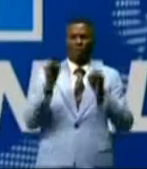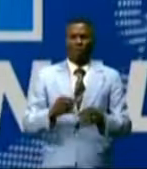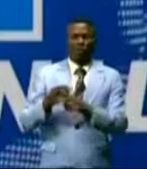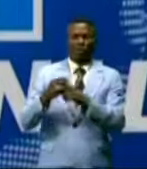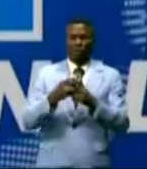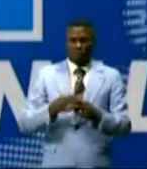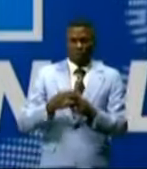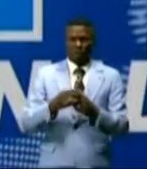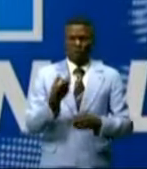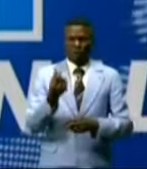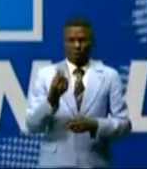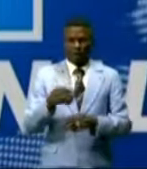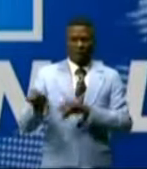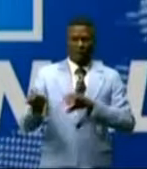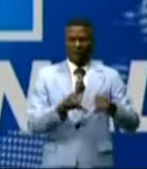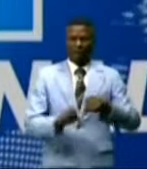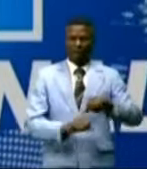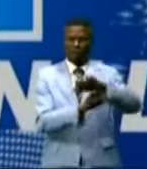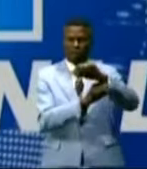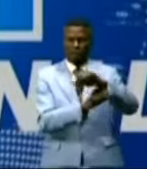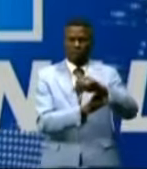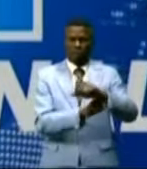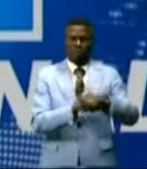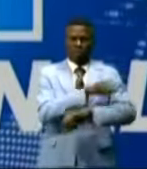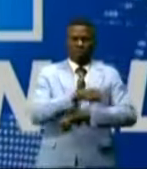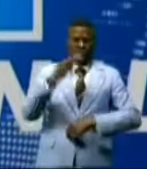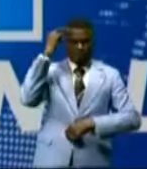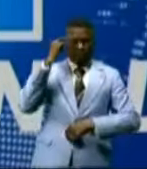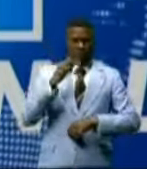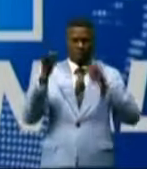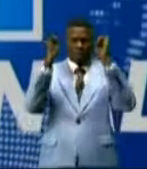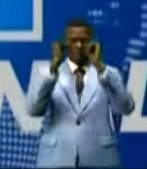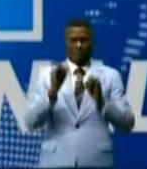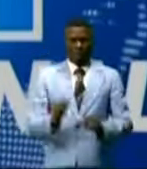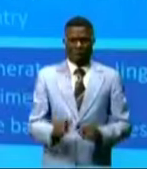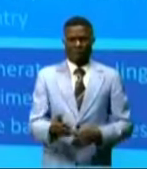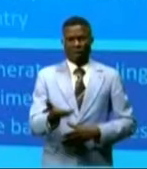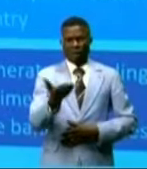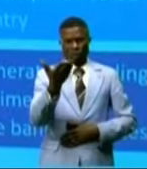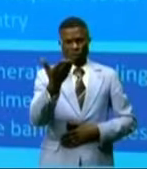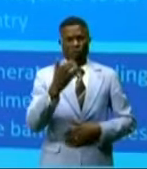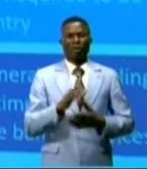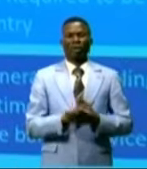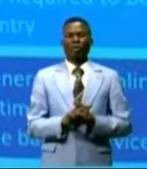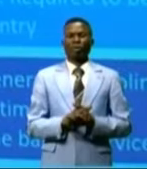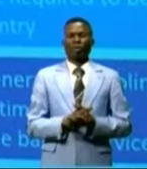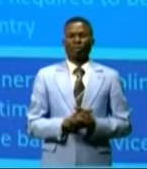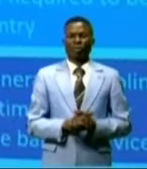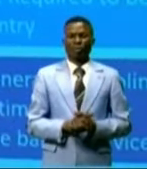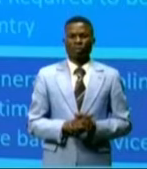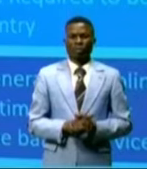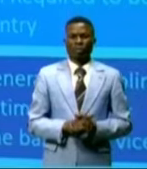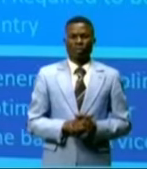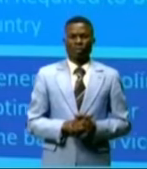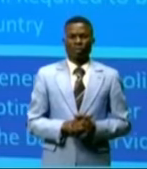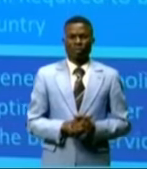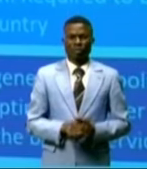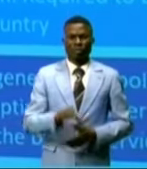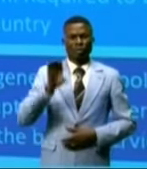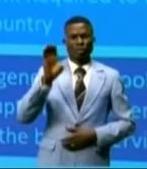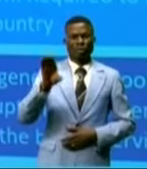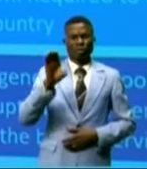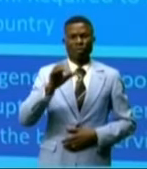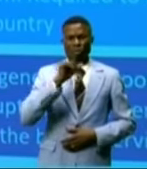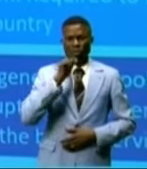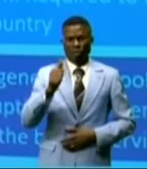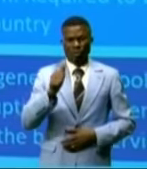sécurité, une activité soutenue par le ministère du numérique. Edith Chala. Qui n'a pas été à une banque et a